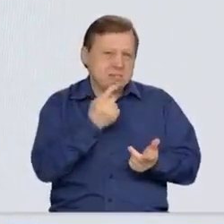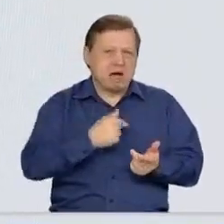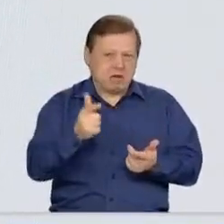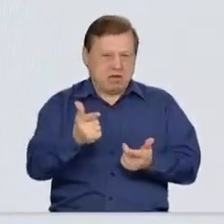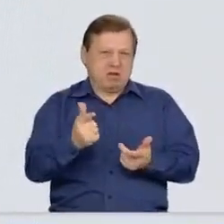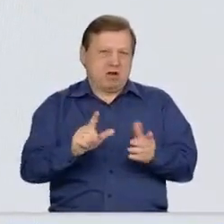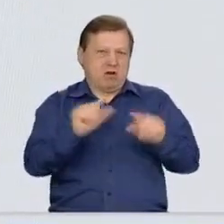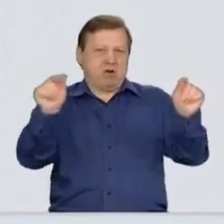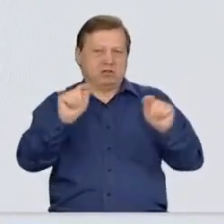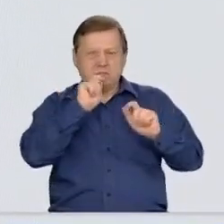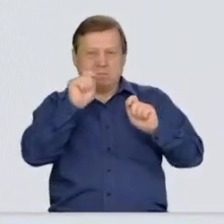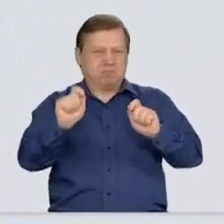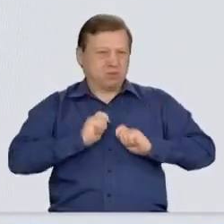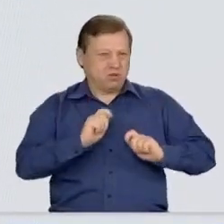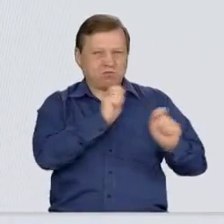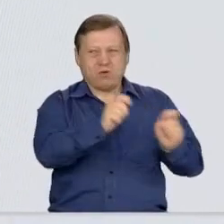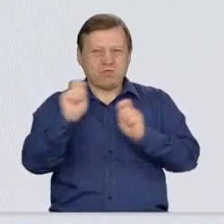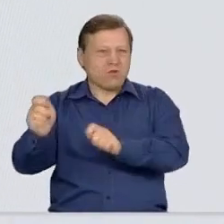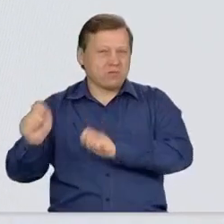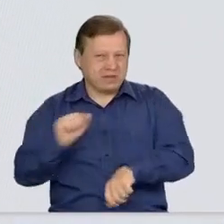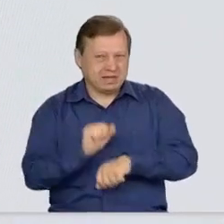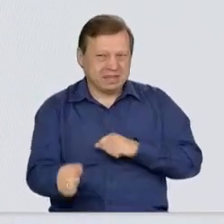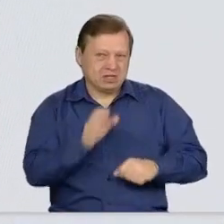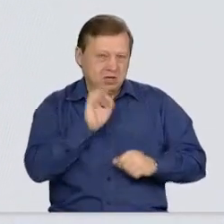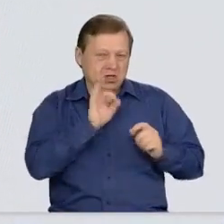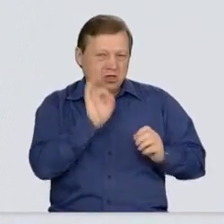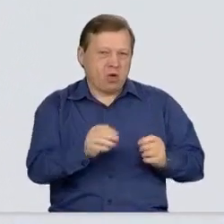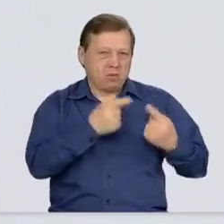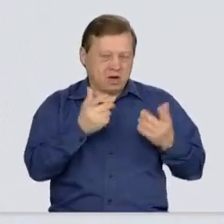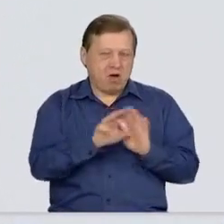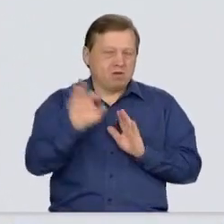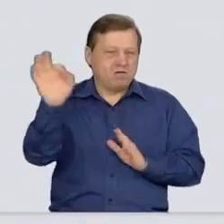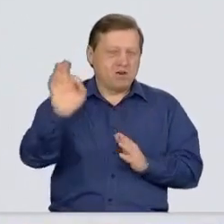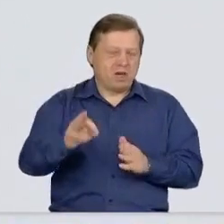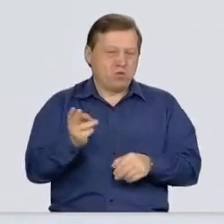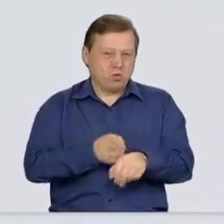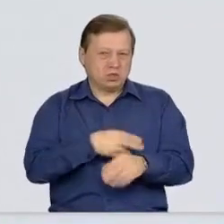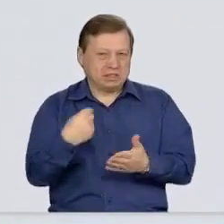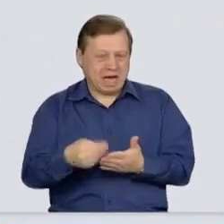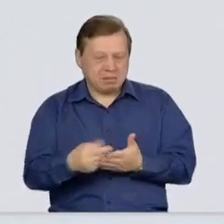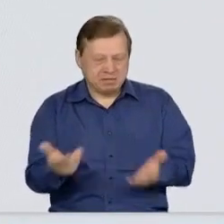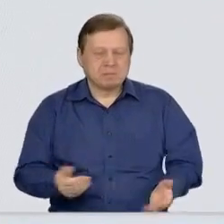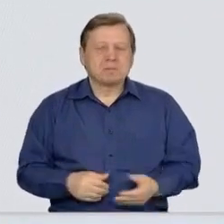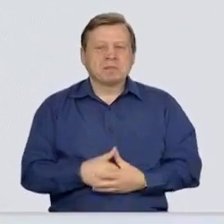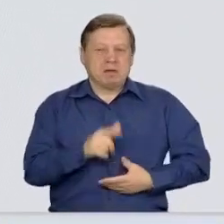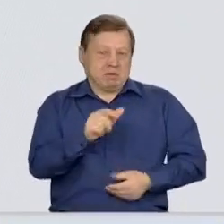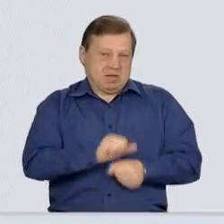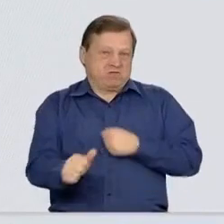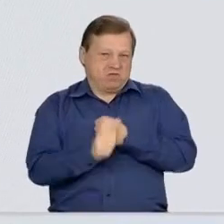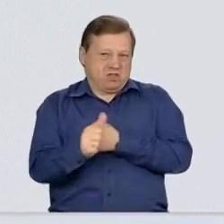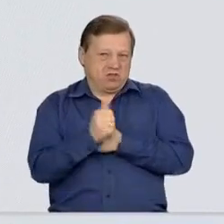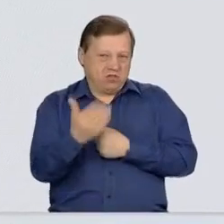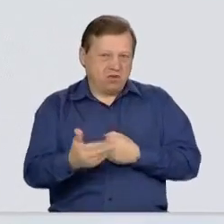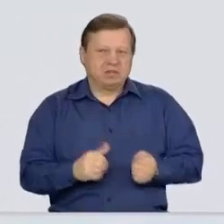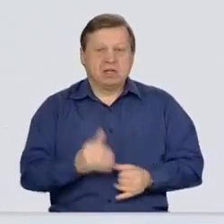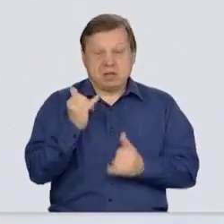prezent, więc to jest taki na pamiątkę też, symbol w ogóle dobroci ze strony fiskusa. Więc mają Państwo potwierdzenie tego, że rzeczywiście jak